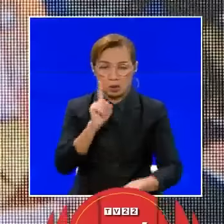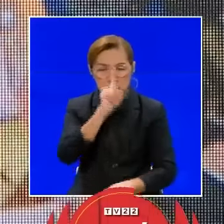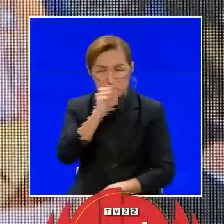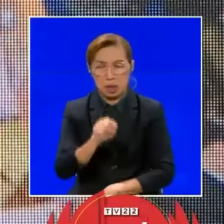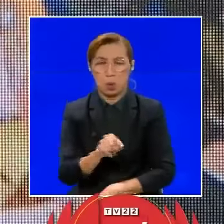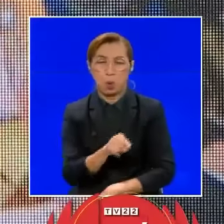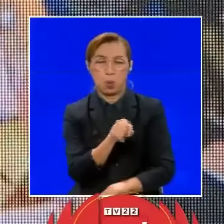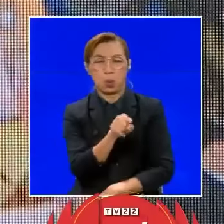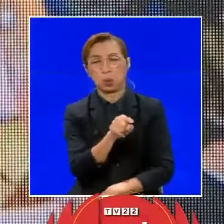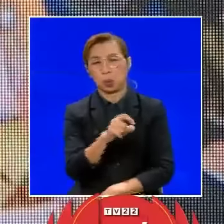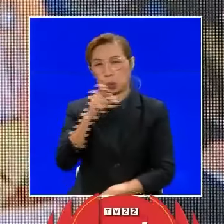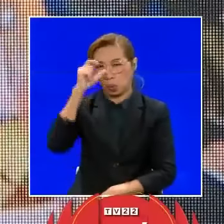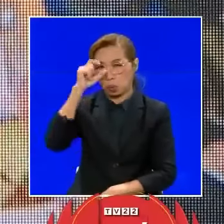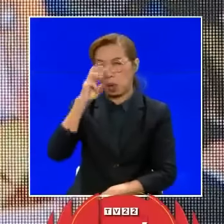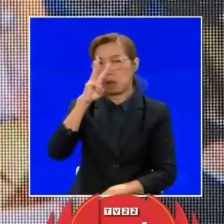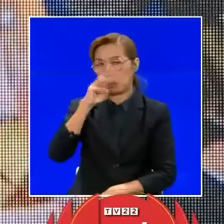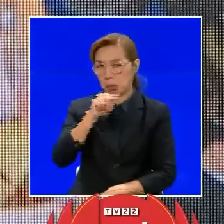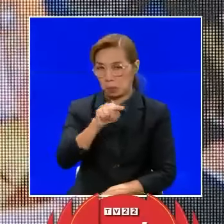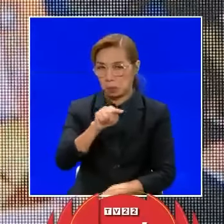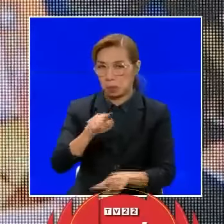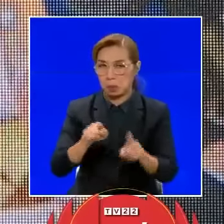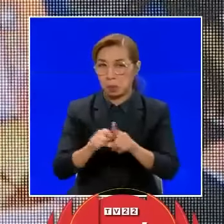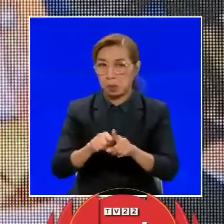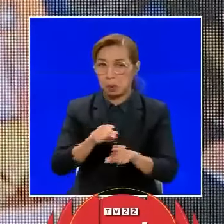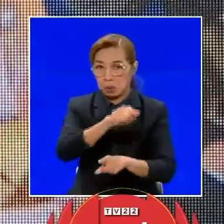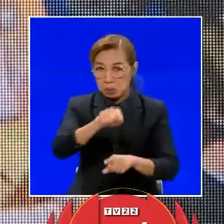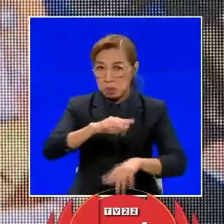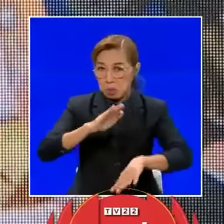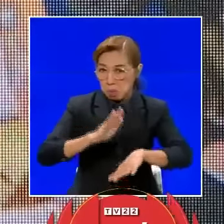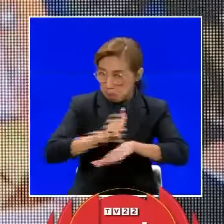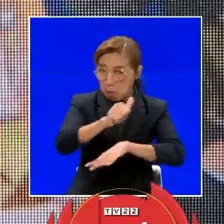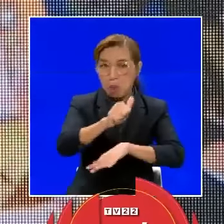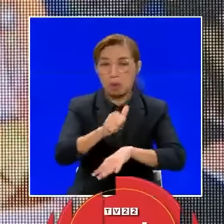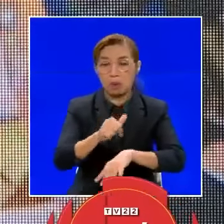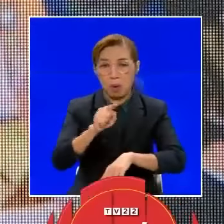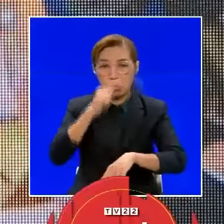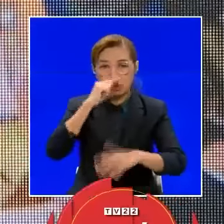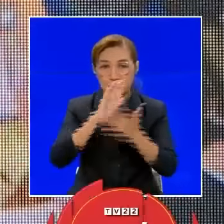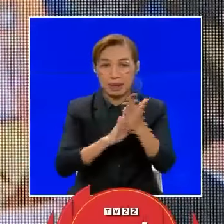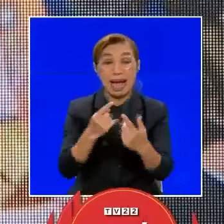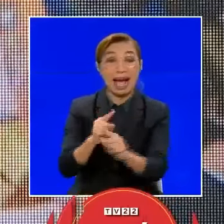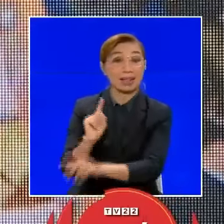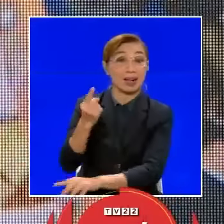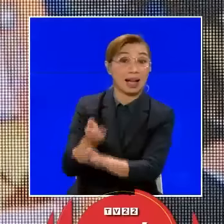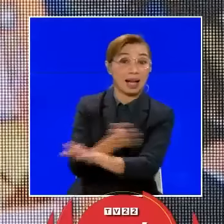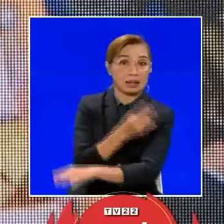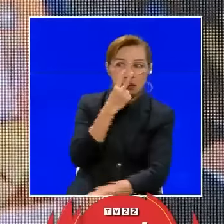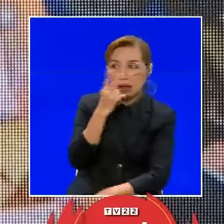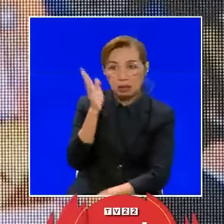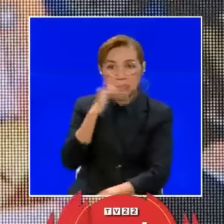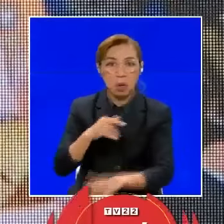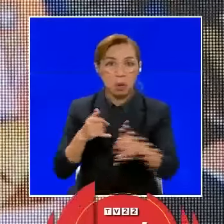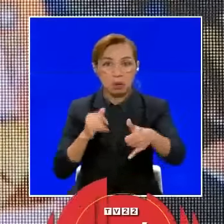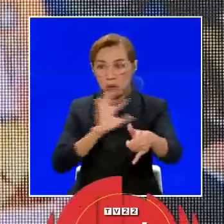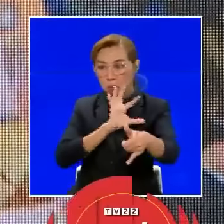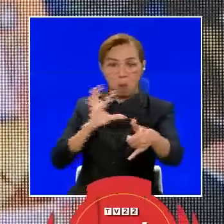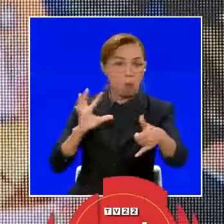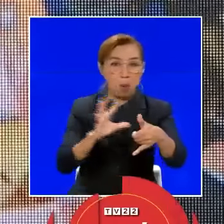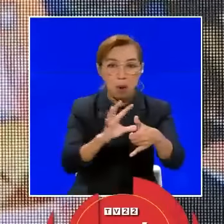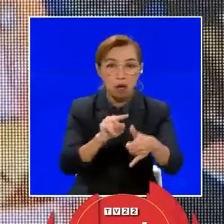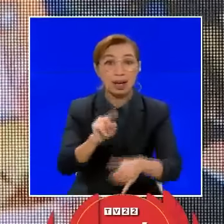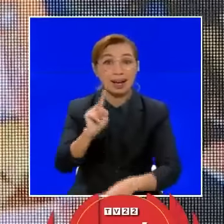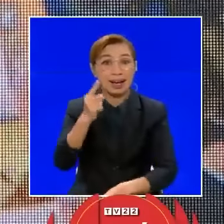ดับอาจารย์วิษณุอ่ะโอ้โหท่านผู้ชมคือนี่ระดับท็อปประเทศแต่บอกก่อนนะภาพที่เห็นตอนแรกคือเดี๋ยวจะสับสนเพราะว่าเมื่อกี้ต